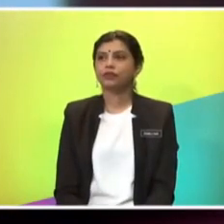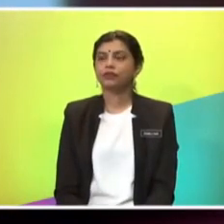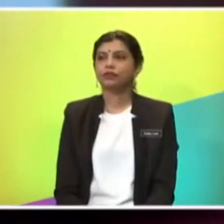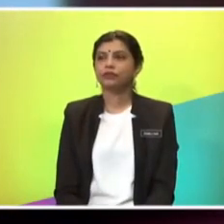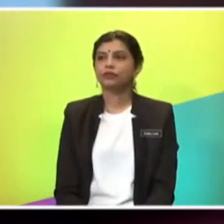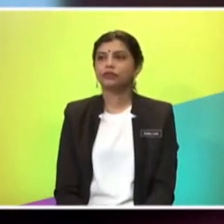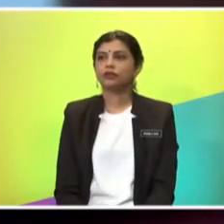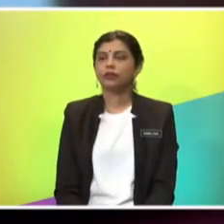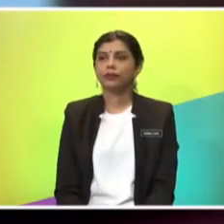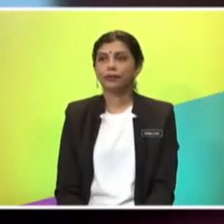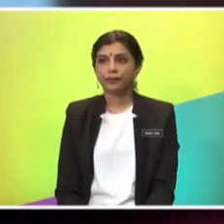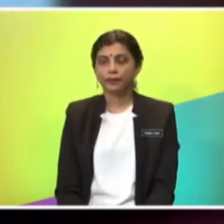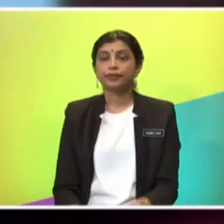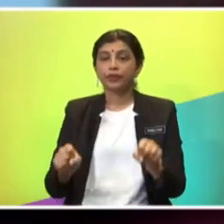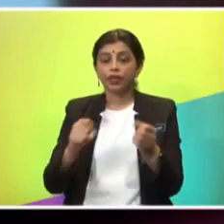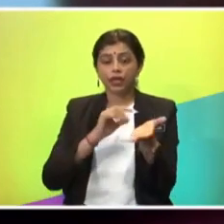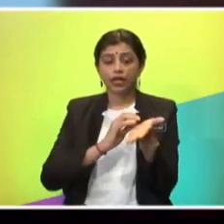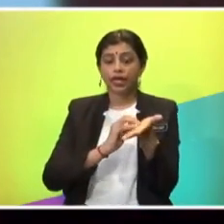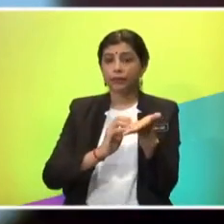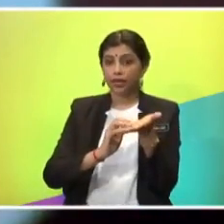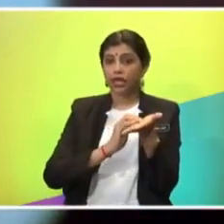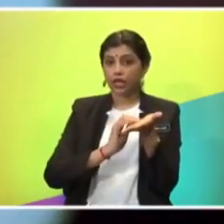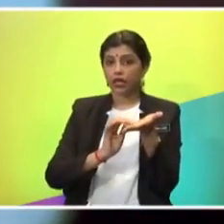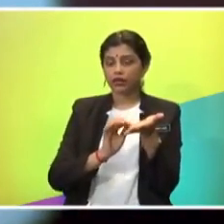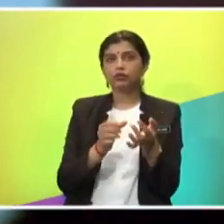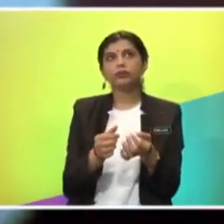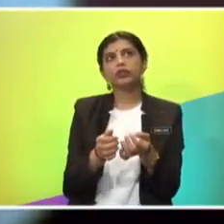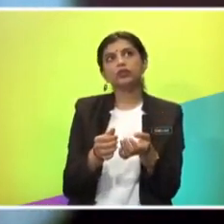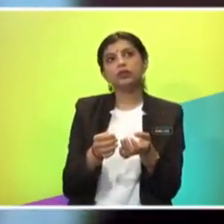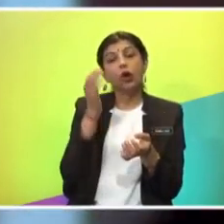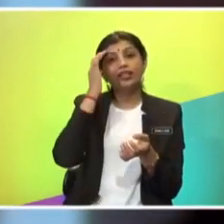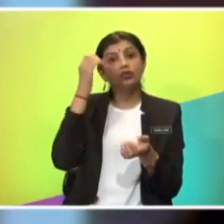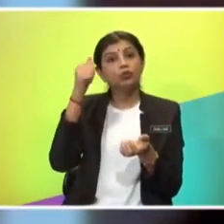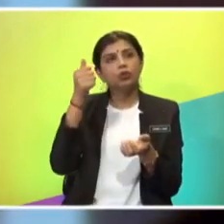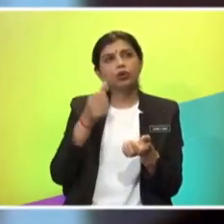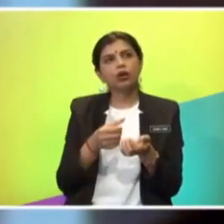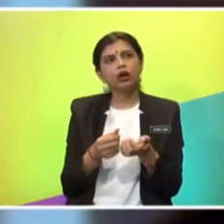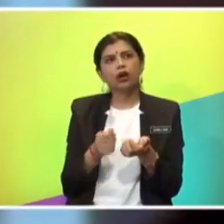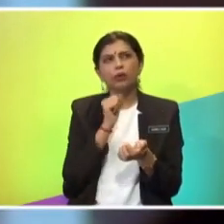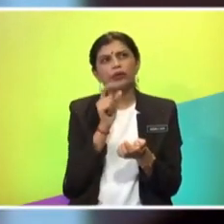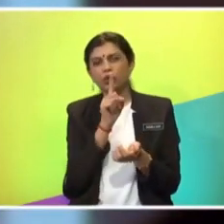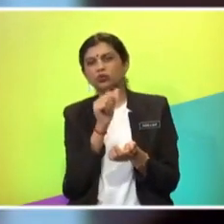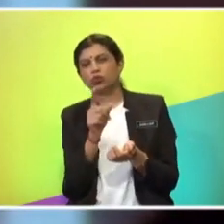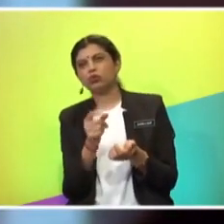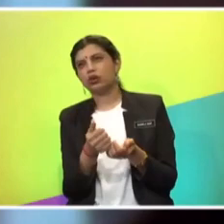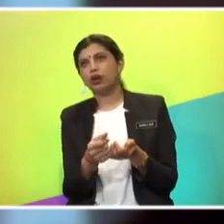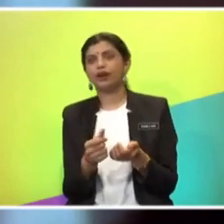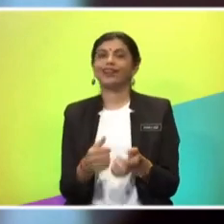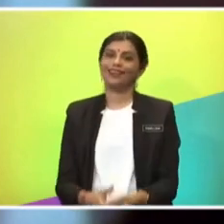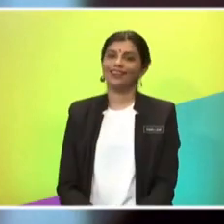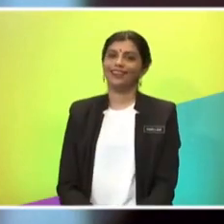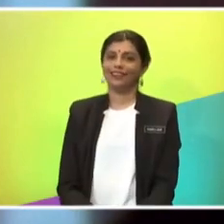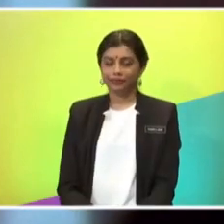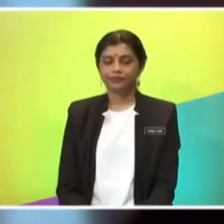yang membolehkan untuk mereka-mereka yang menggunakan peralatan ini dapat mengenal pasti dengan lebih dekat ataupun lebih jelas. Ini tulisan brain.